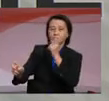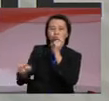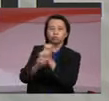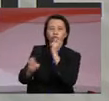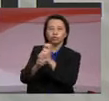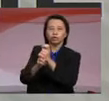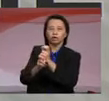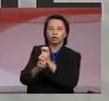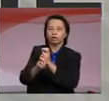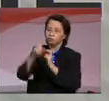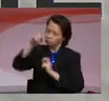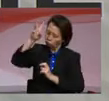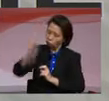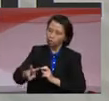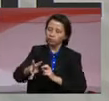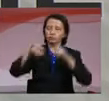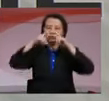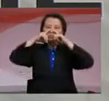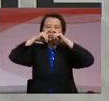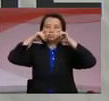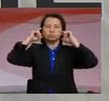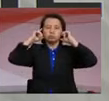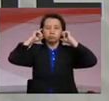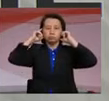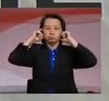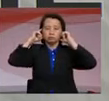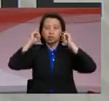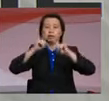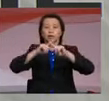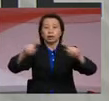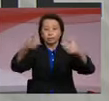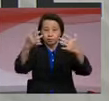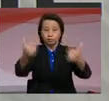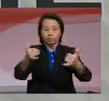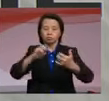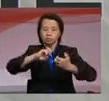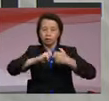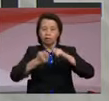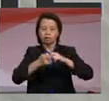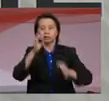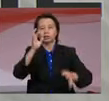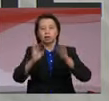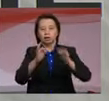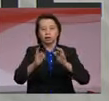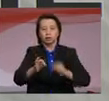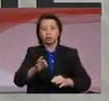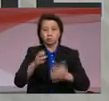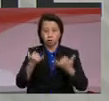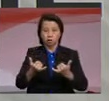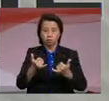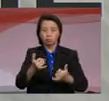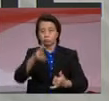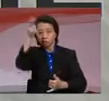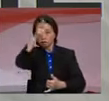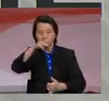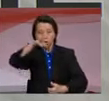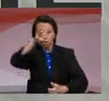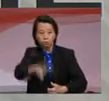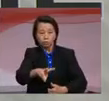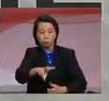1 meter, jadi wajib untuk pakai face mask. Tapi sekarang ni ialah isu, kalau kita mewajibkan, apakah kita